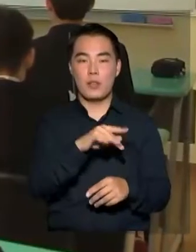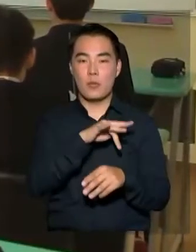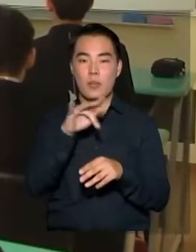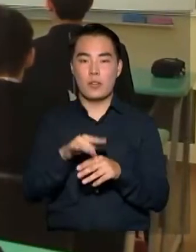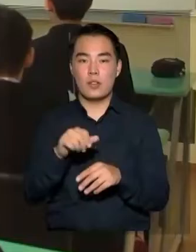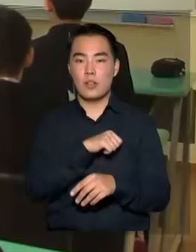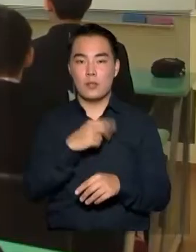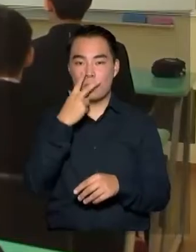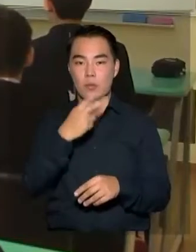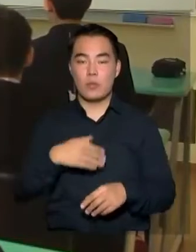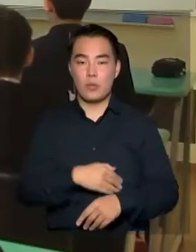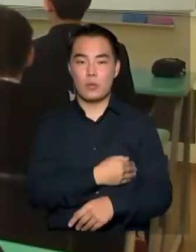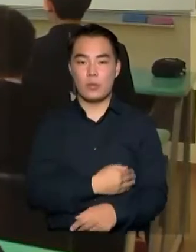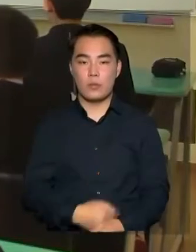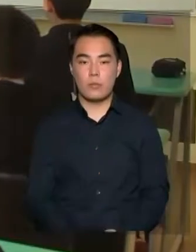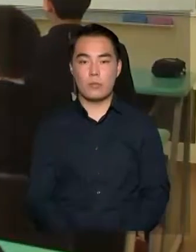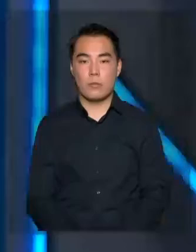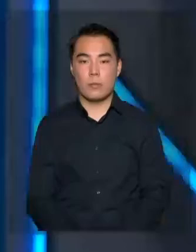Лейла Уэсова, Жаңа Уақыт.